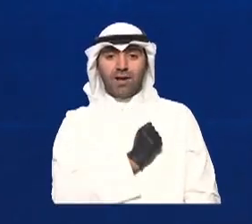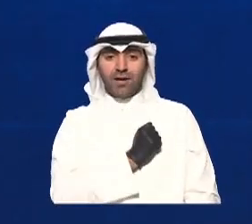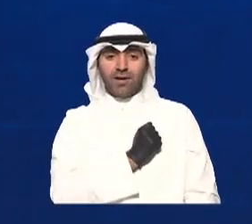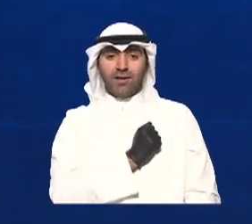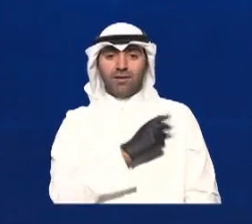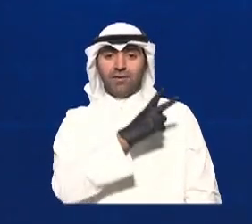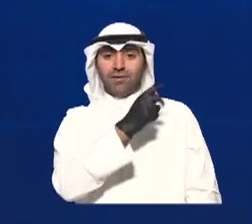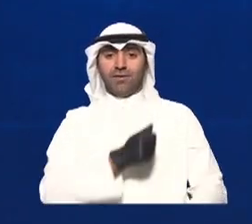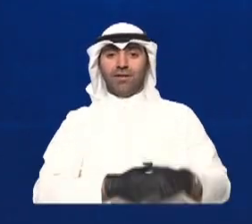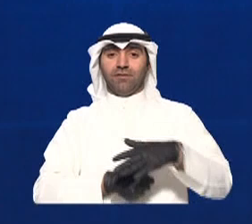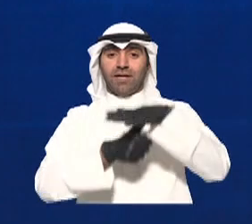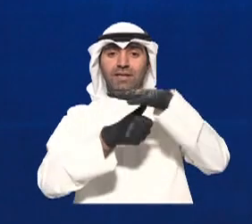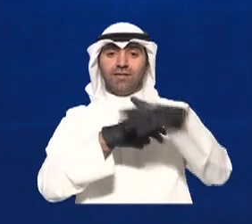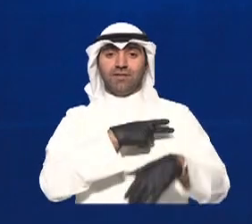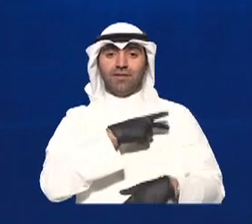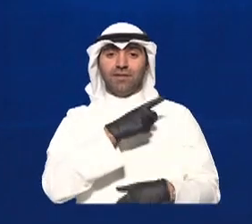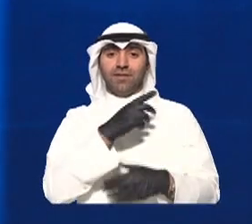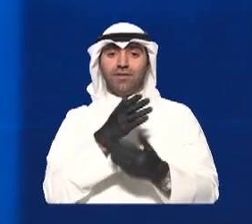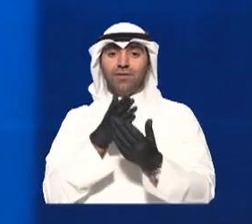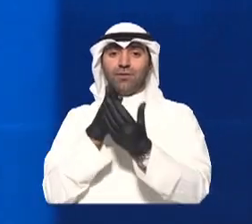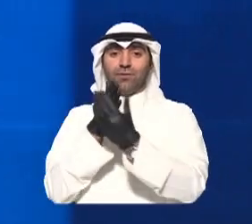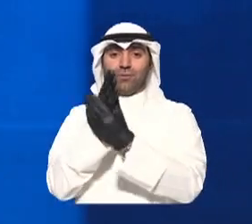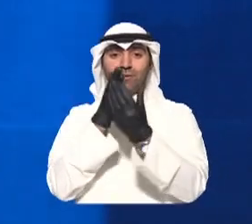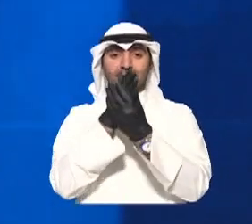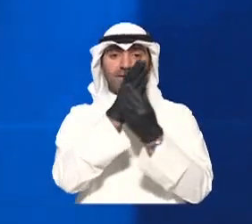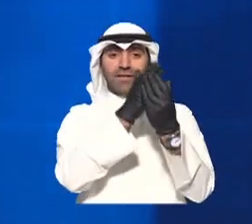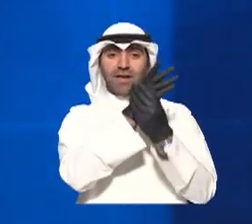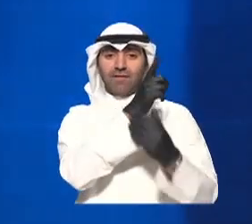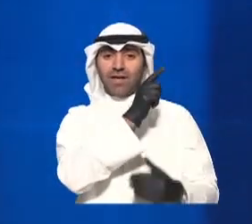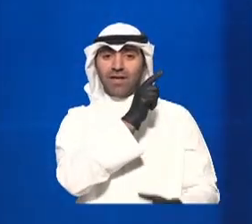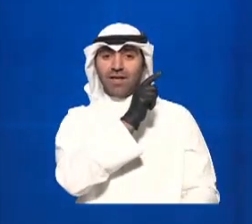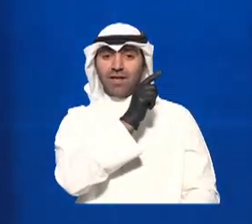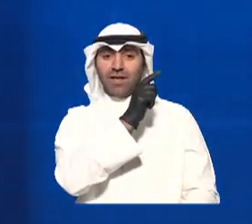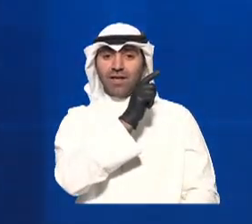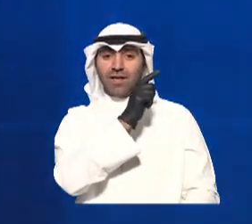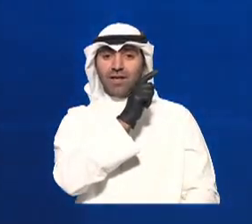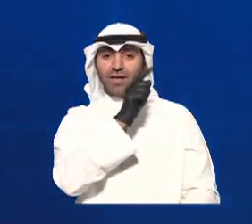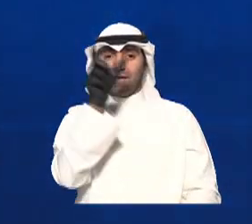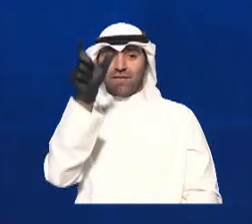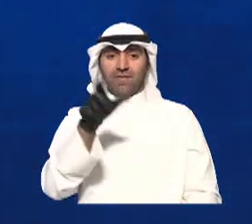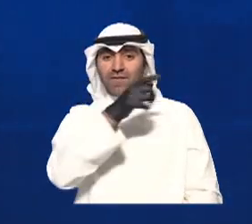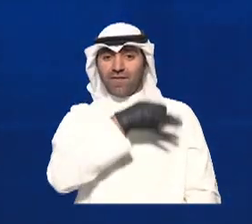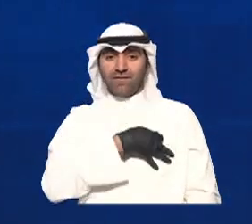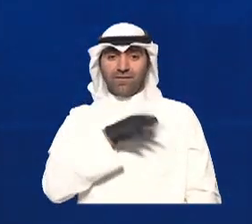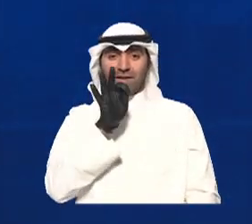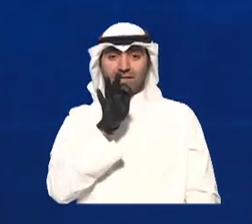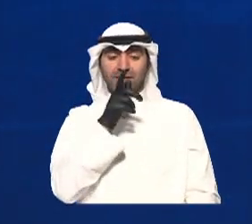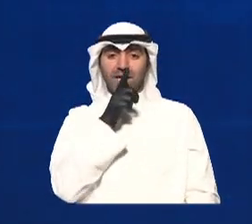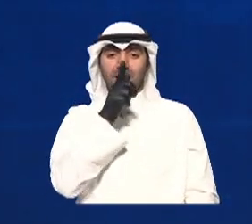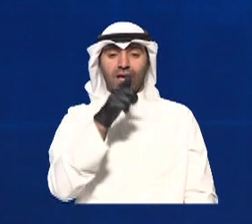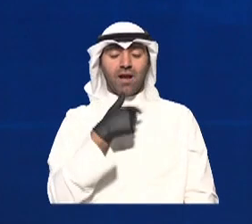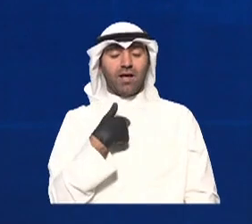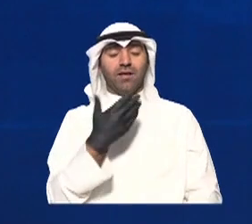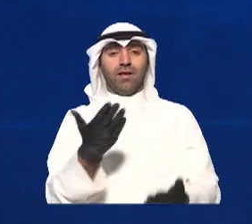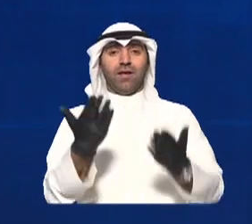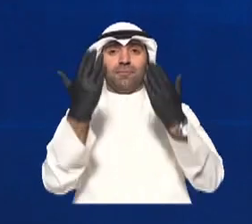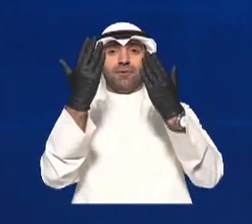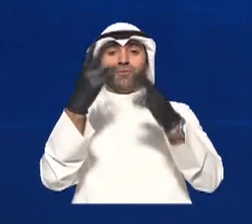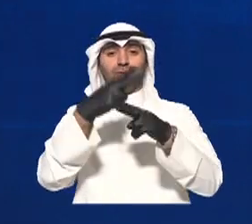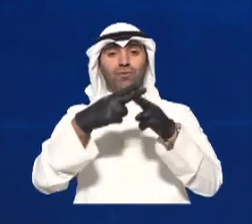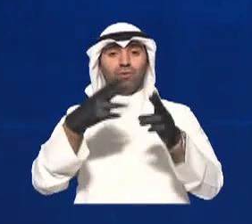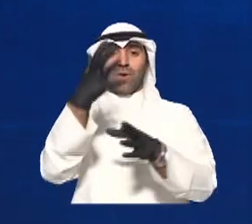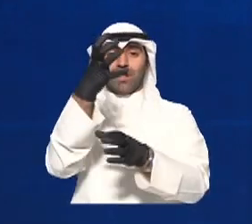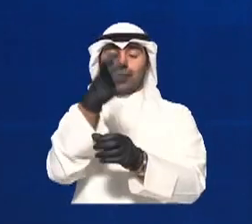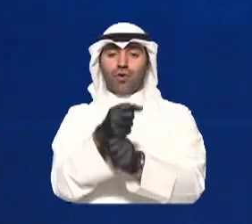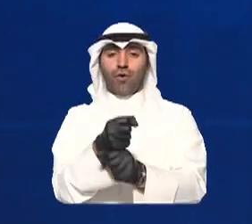بالإجراءات التي تتخذها دولة الكويت تجاه التصدي لهذا الوباء، متمنيا للجميع السلامة منه ومن تداعياته.